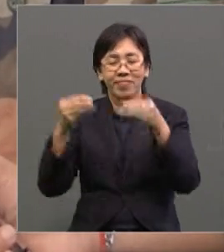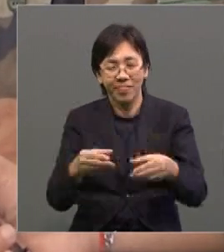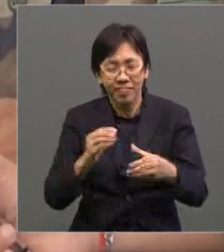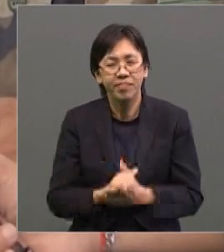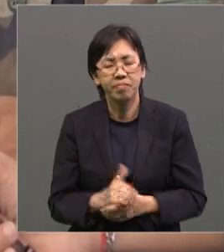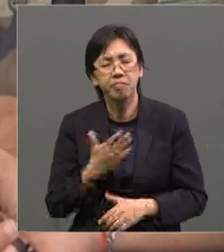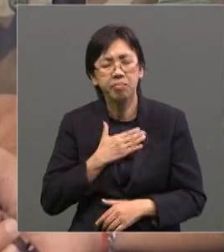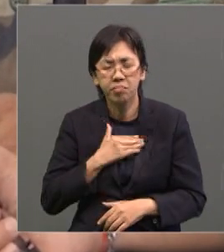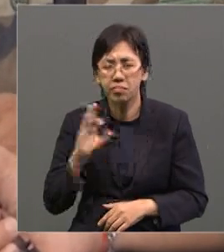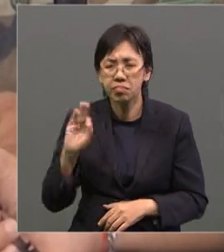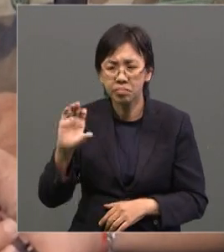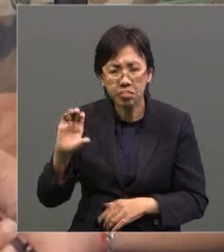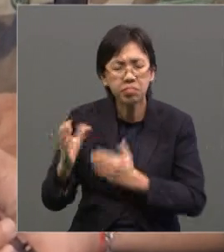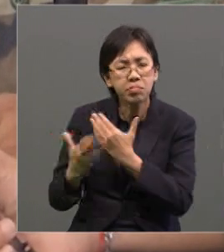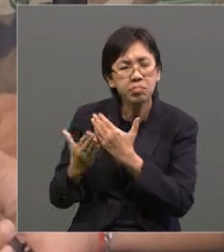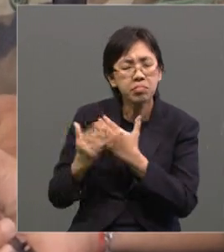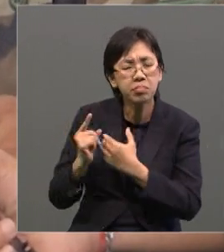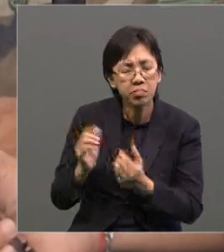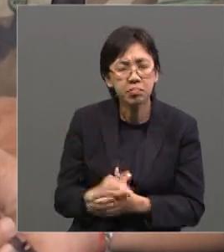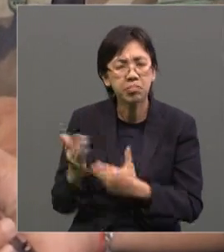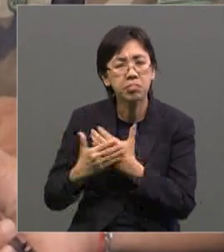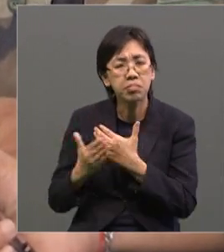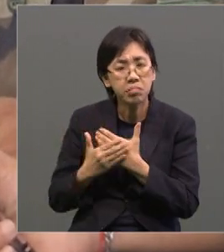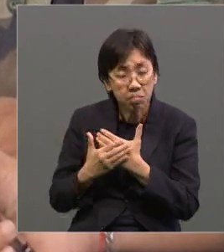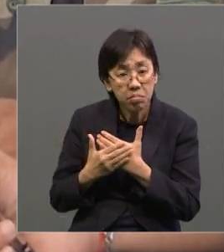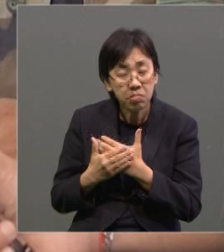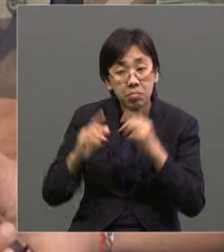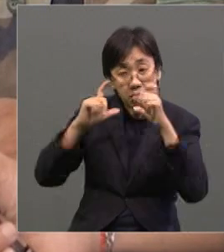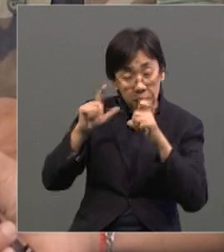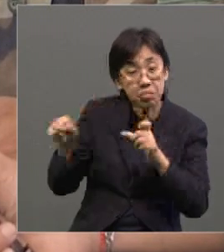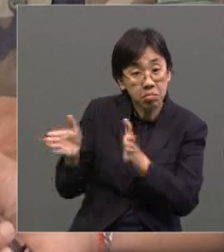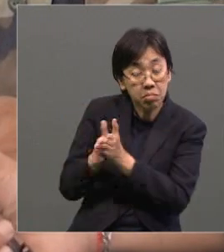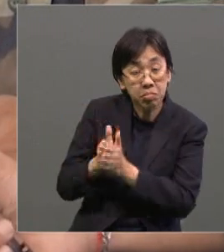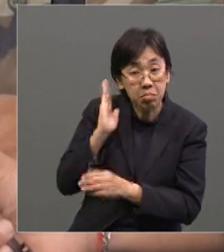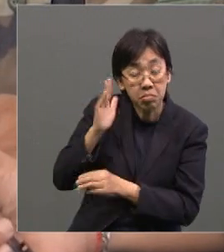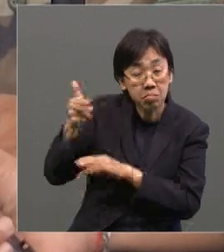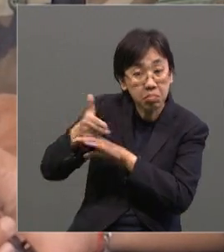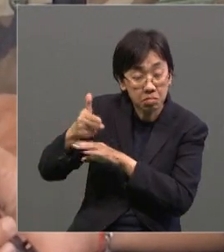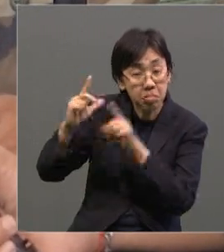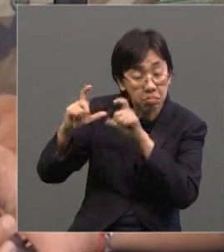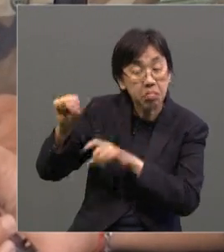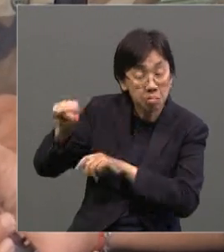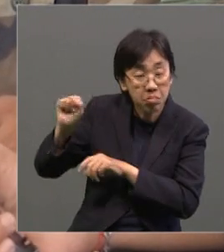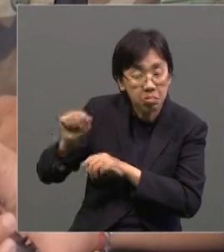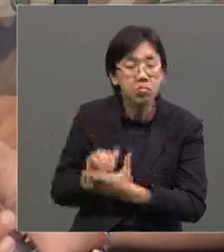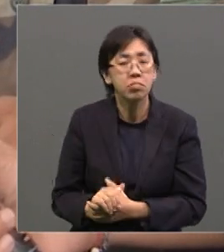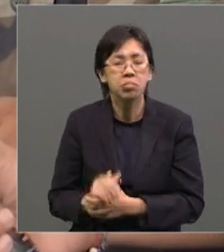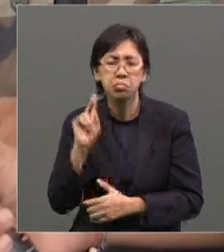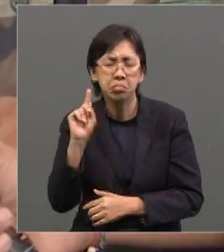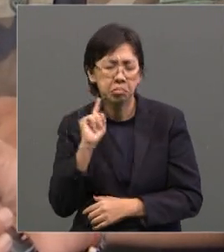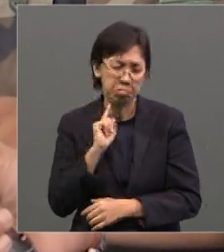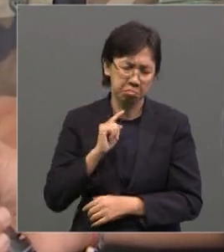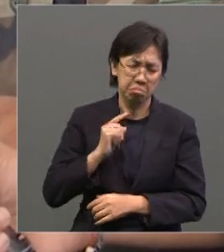ของหนูหลายๆคนค่ะเขาได้ทักมาว่าได้ไปถ่ายกับตากล้องคนนี้ไหมพอดีว่ามันมีข่าวตรงนี้มาค่ะแล้วทีนี้ตอน